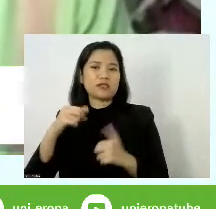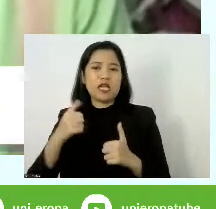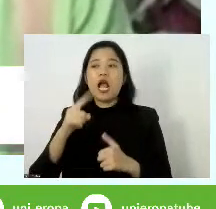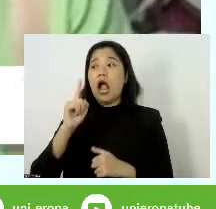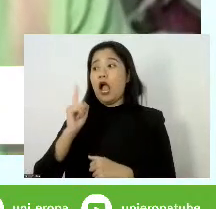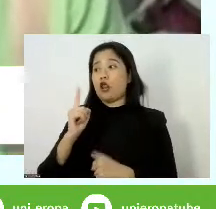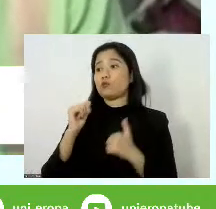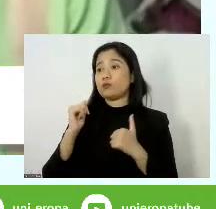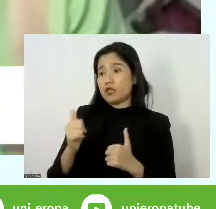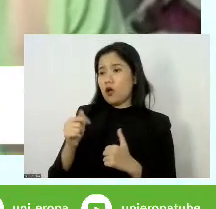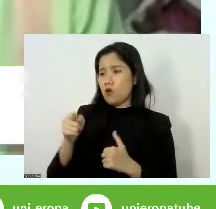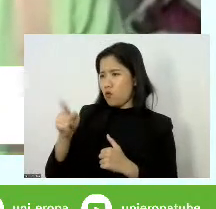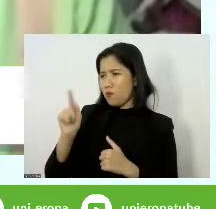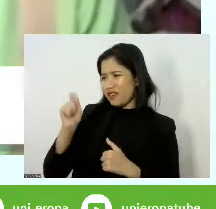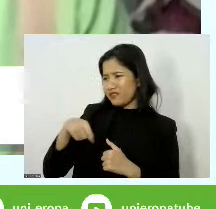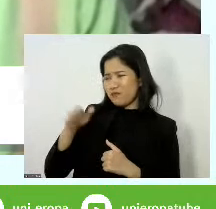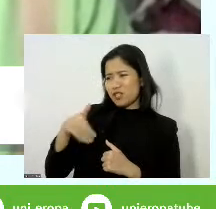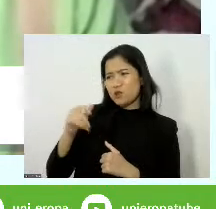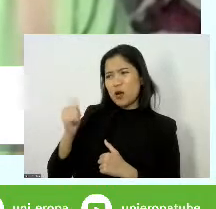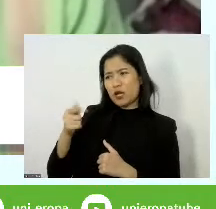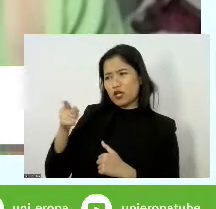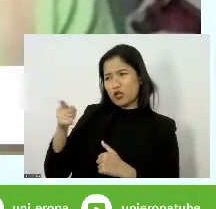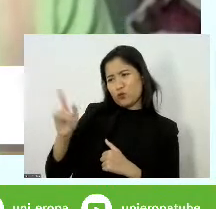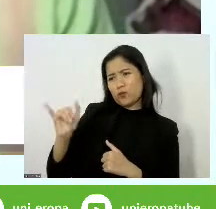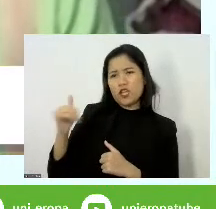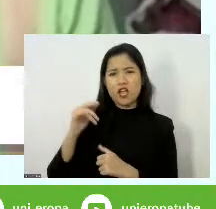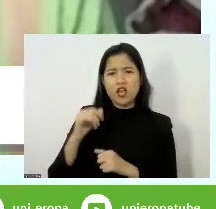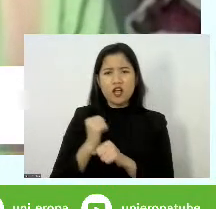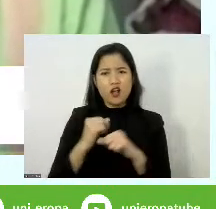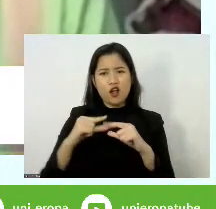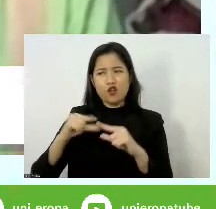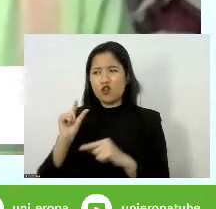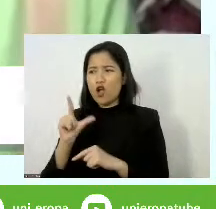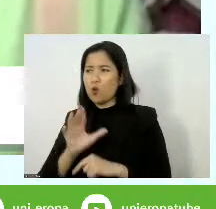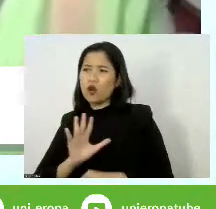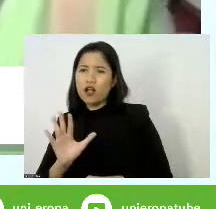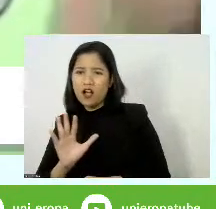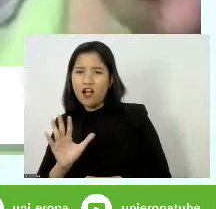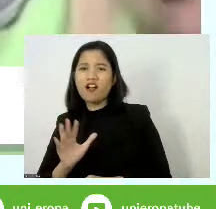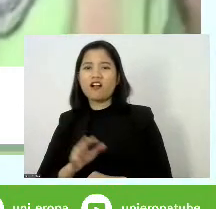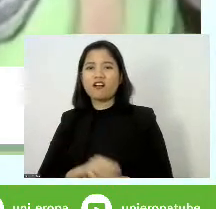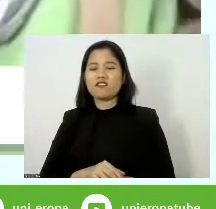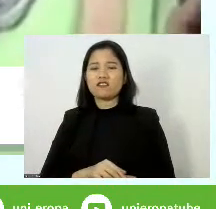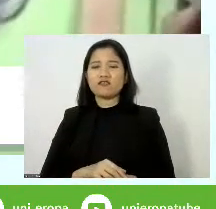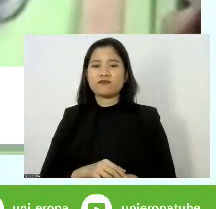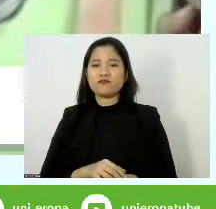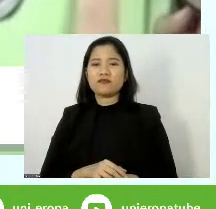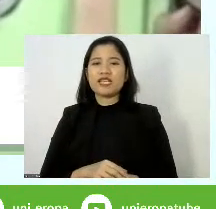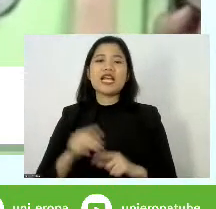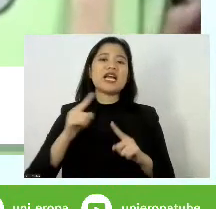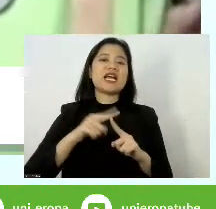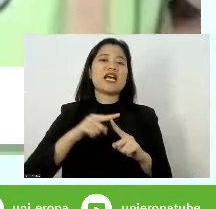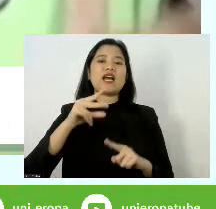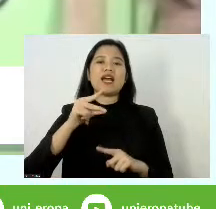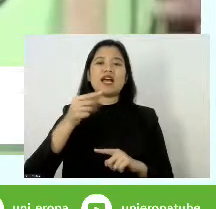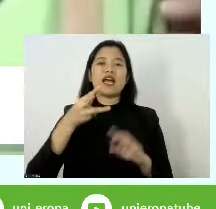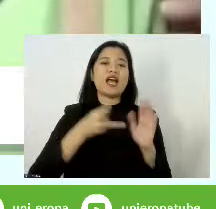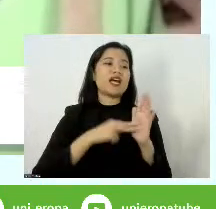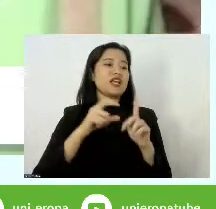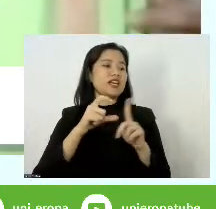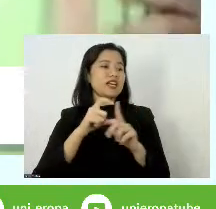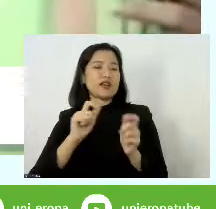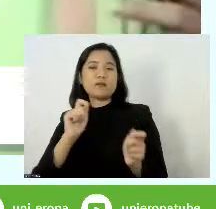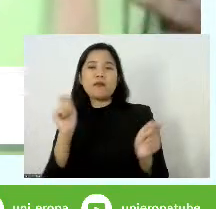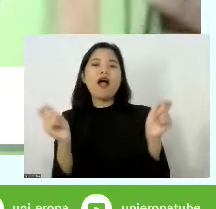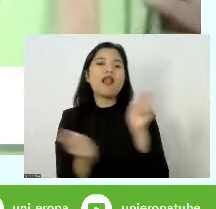kasih gitu kok masih pakai gitu sih enggak gaul deh kayaknya bisa nggak dibikin kayak gitu gitu loh jadi trennya kita balik gitu loh yang yang